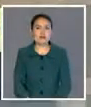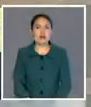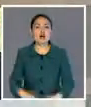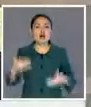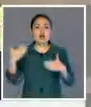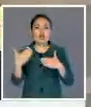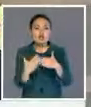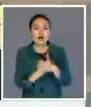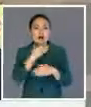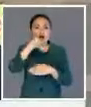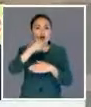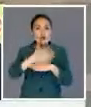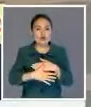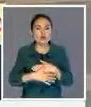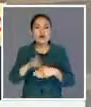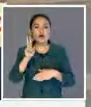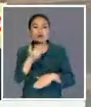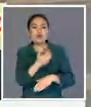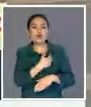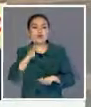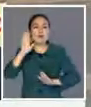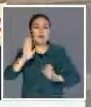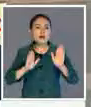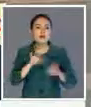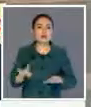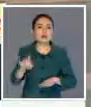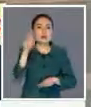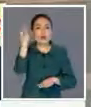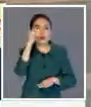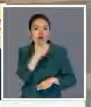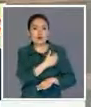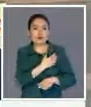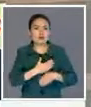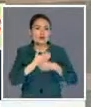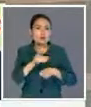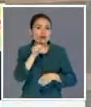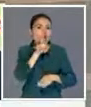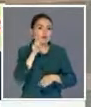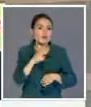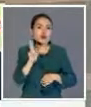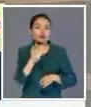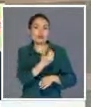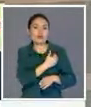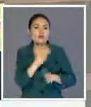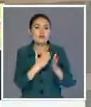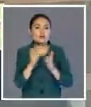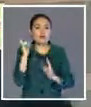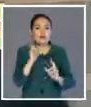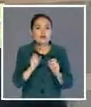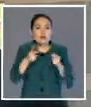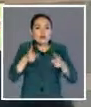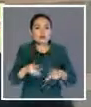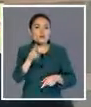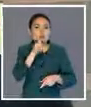Жаңа орталық Малайзияда білімін жалғастырғысы келетін жастарға қолдау танытады. Құжаттарды рәсімдеуде, ондағы жоғарғы оқу орындары жайында